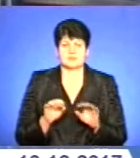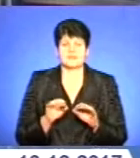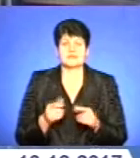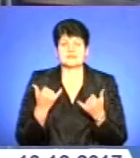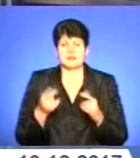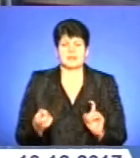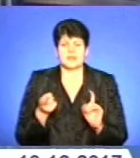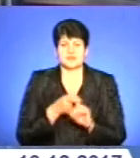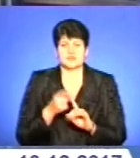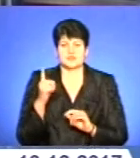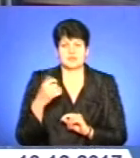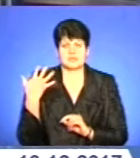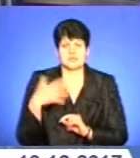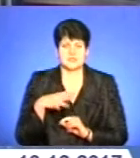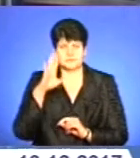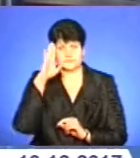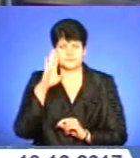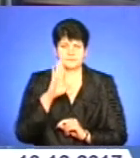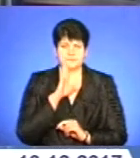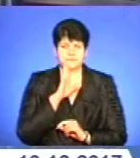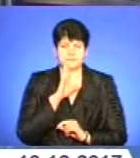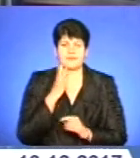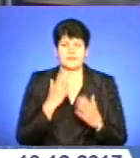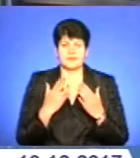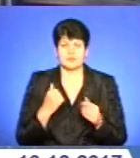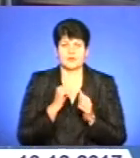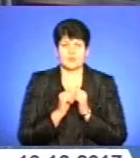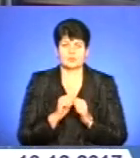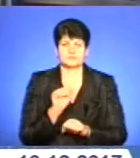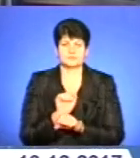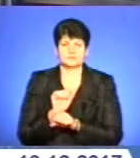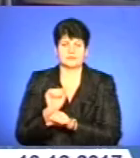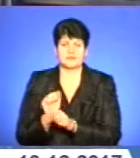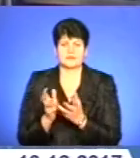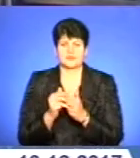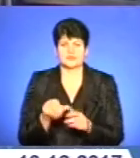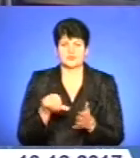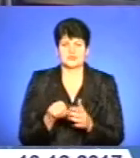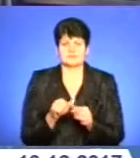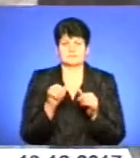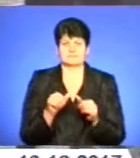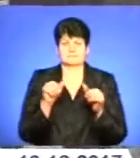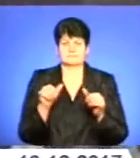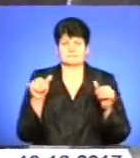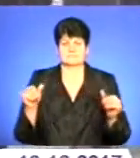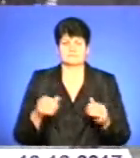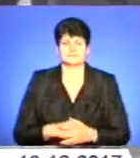акції приєдналися 150 юнаків і дівчат. Однак на кожній станції кількість учасників зростає.